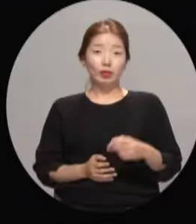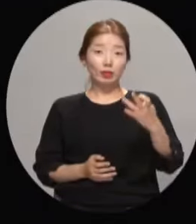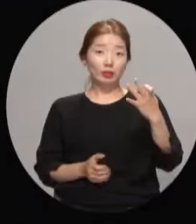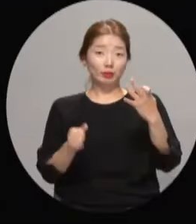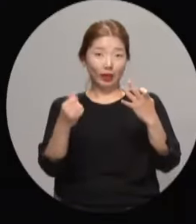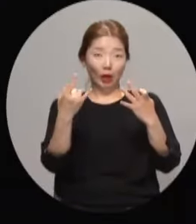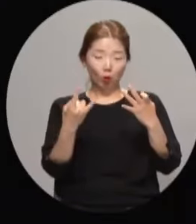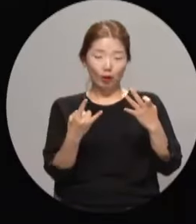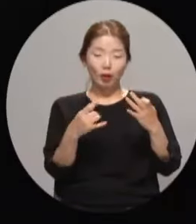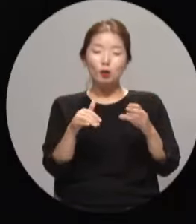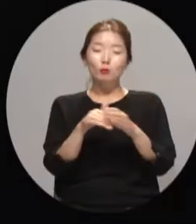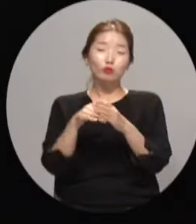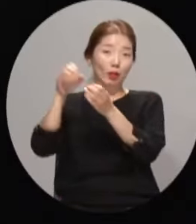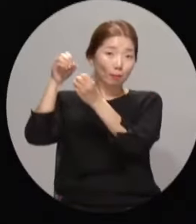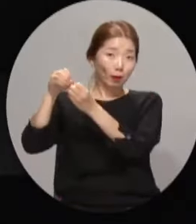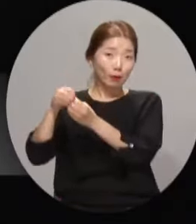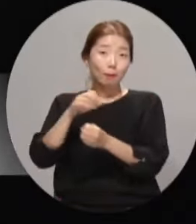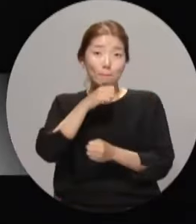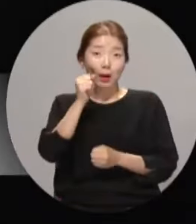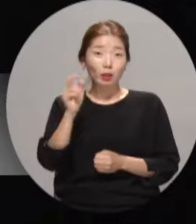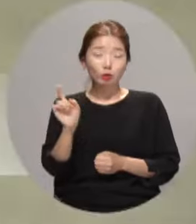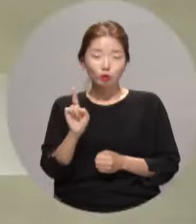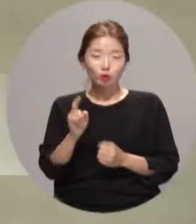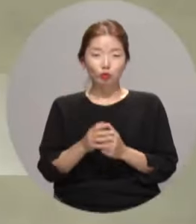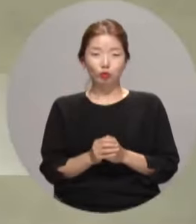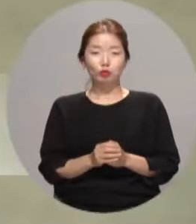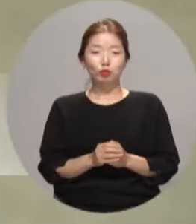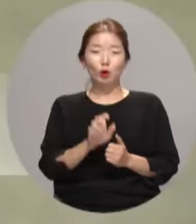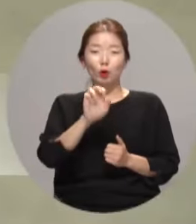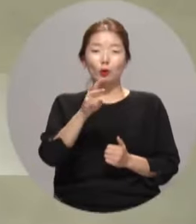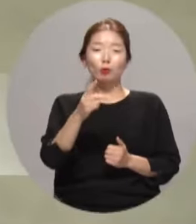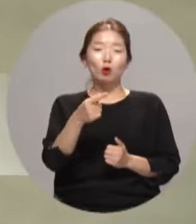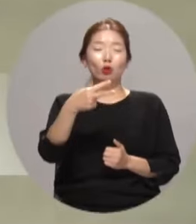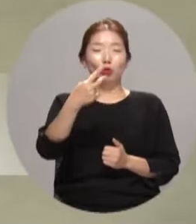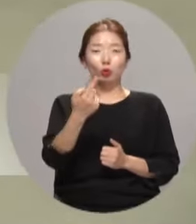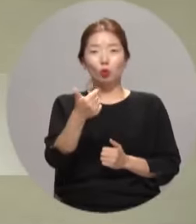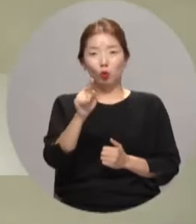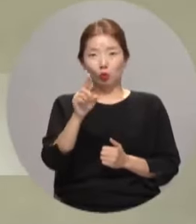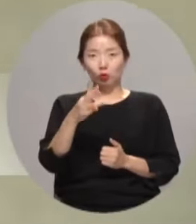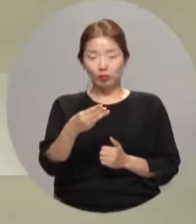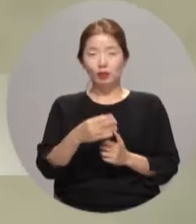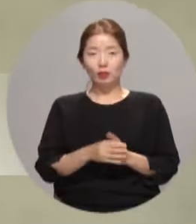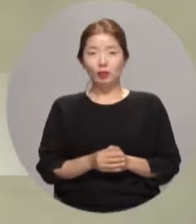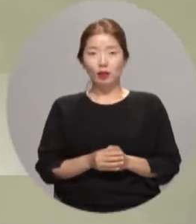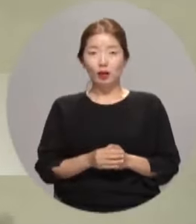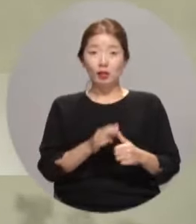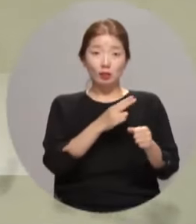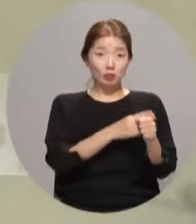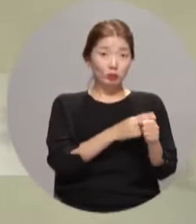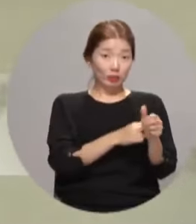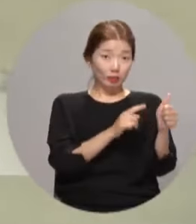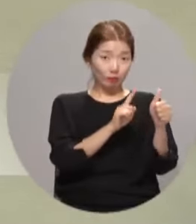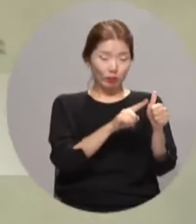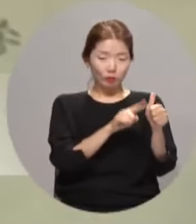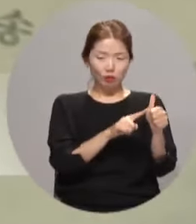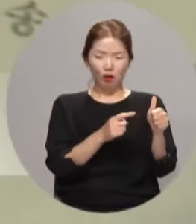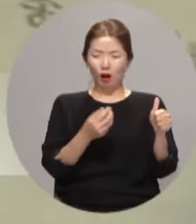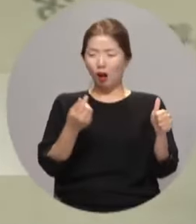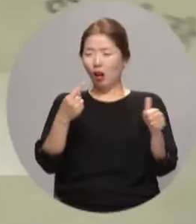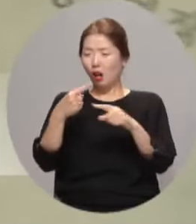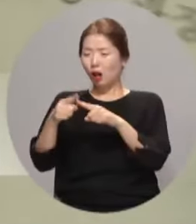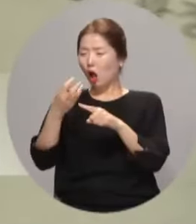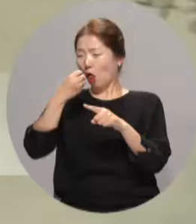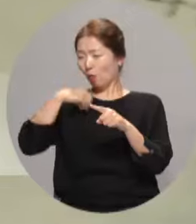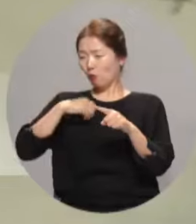제14회 혼뿔문학상 당선의 영예는 장편소설 면도날이 차지했습니다. 내과의사 태진이 면도날을 삼킨